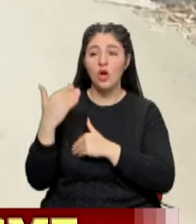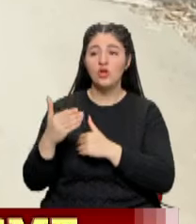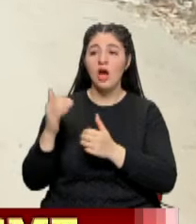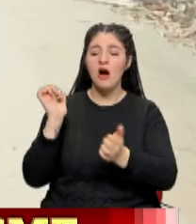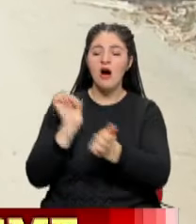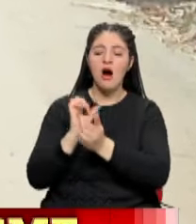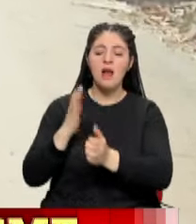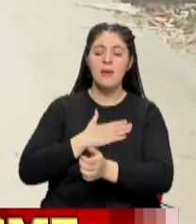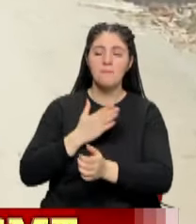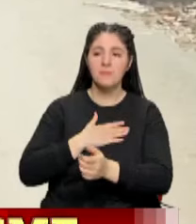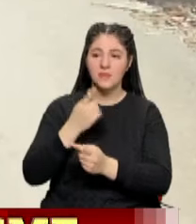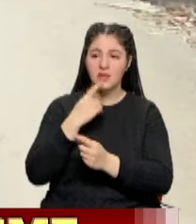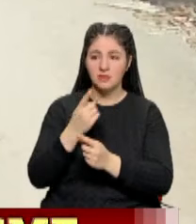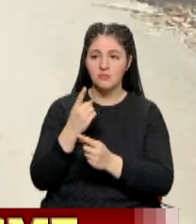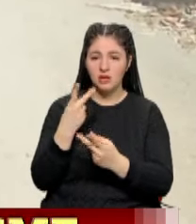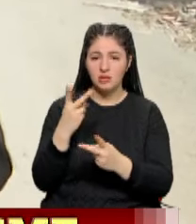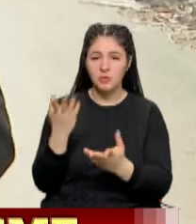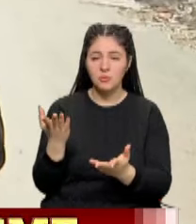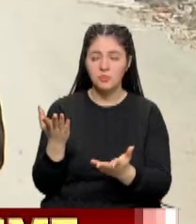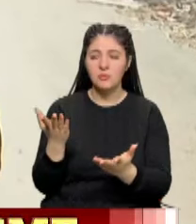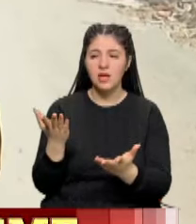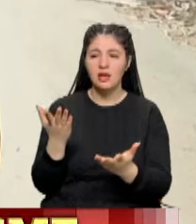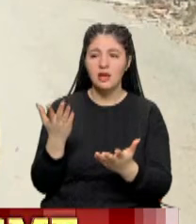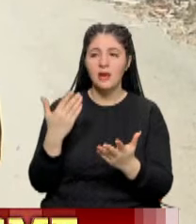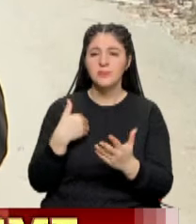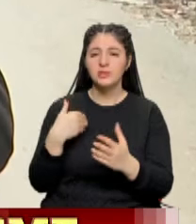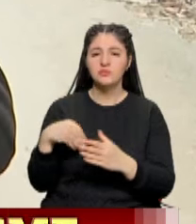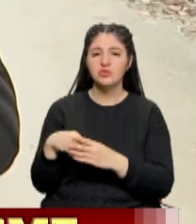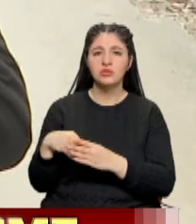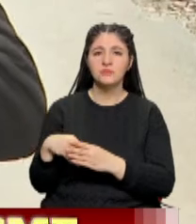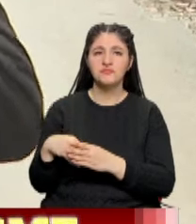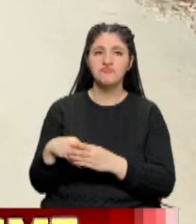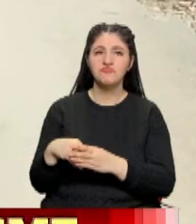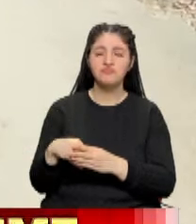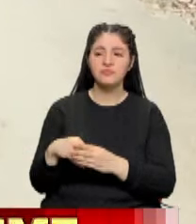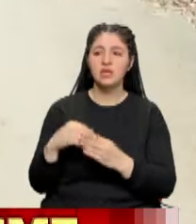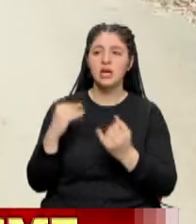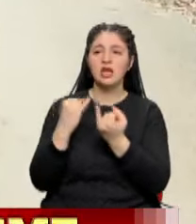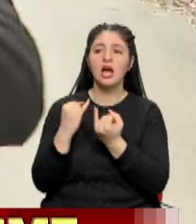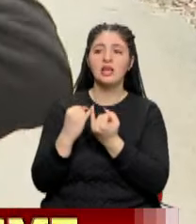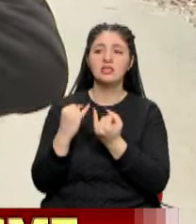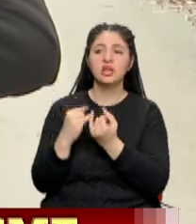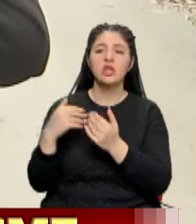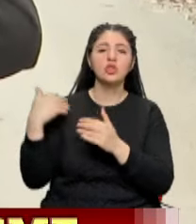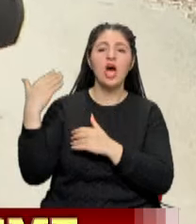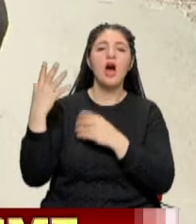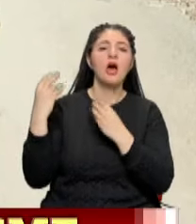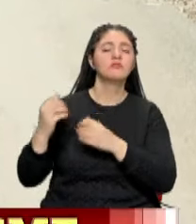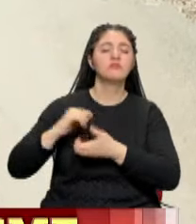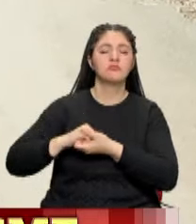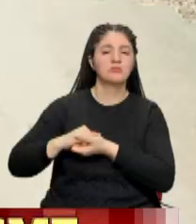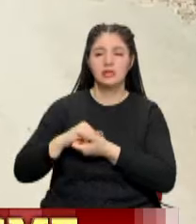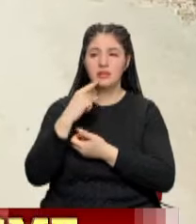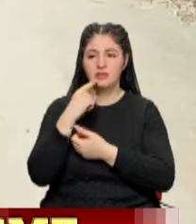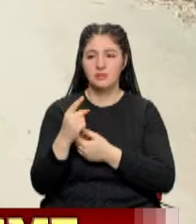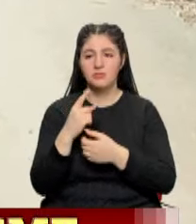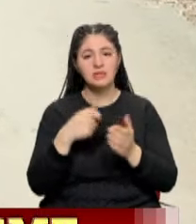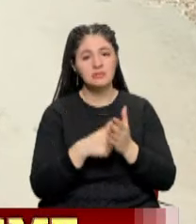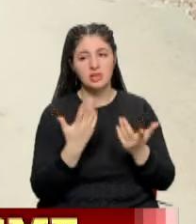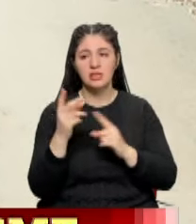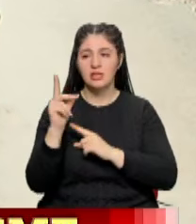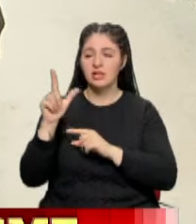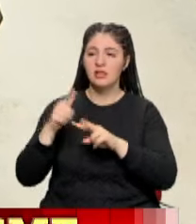aile dediğimiz olay, anlatabiliyor muyum? Bizim için kardeşten de öte, öyle diyelim. İsminiz nedir? İsminizi